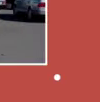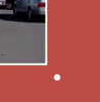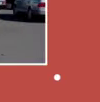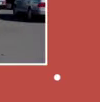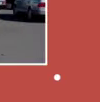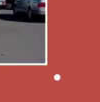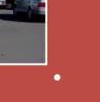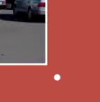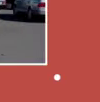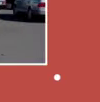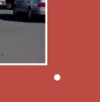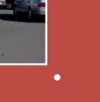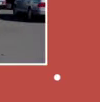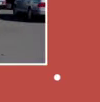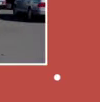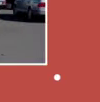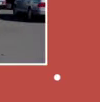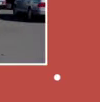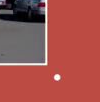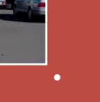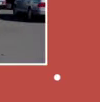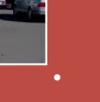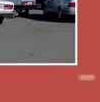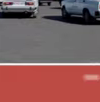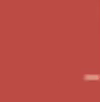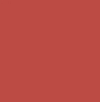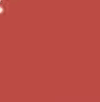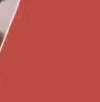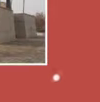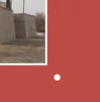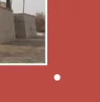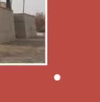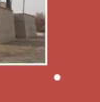Қазалда ауа температурасы күндіз 24, түнде 13 градус жылыны көрсетеді.